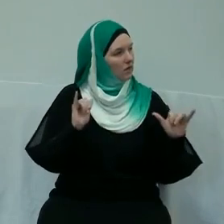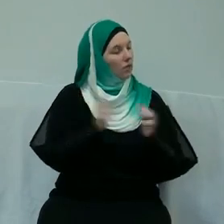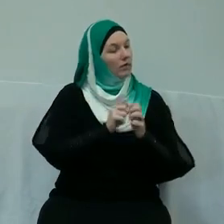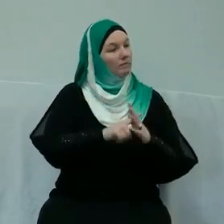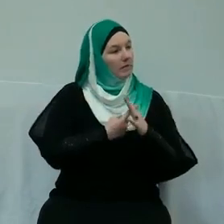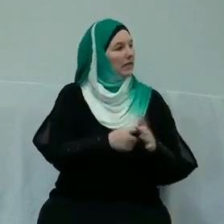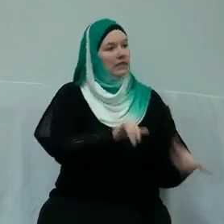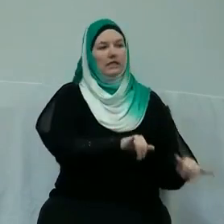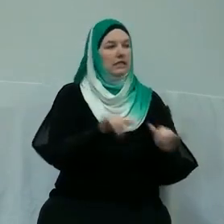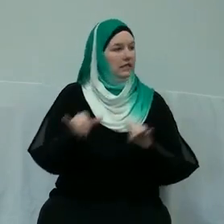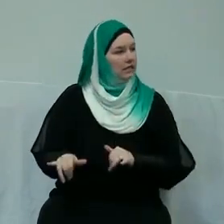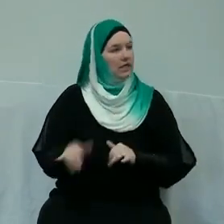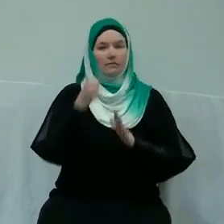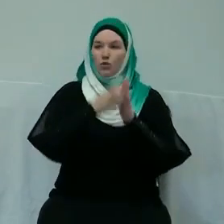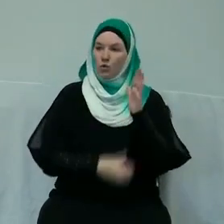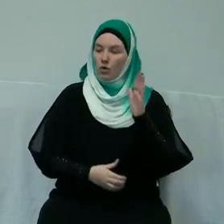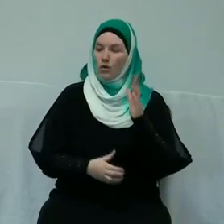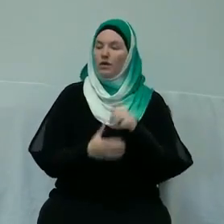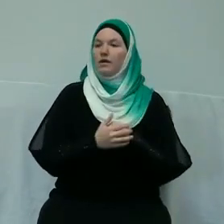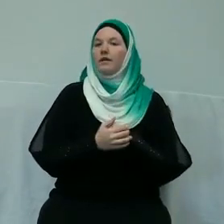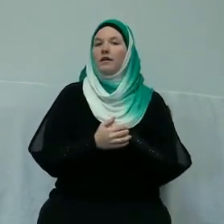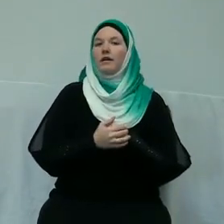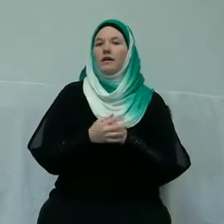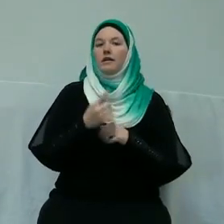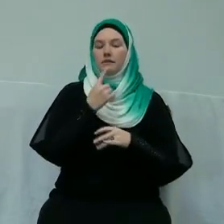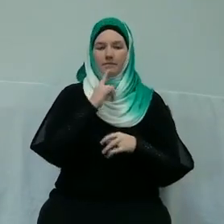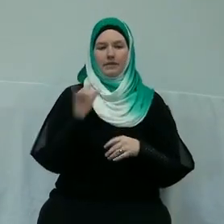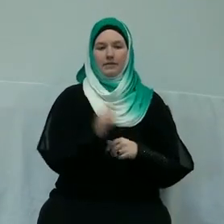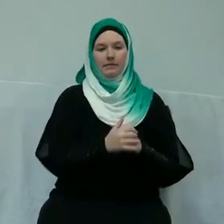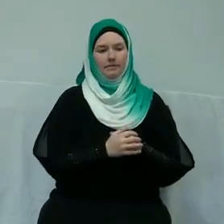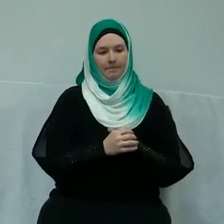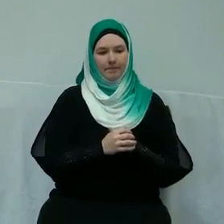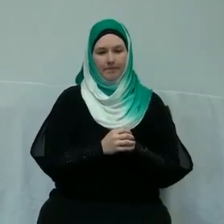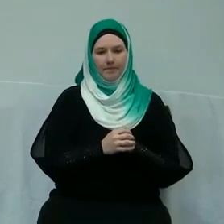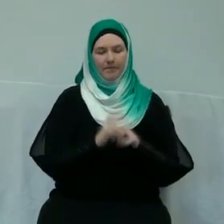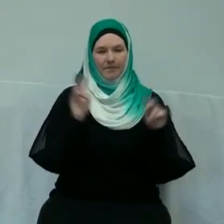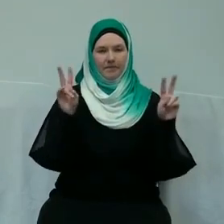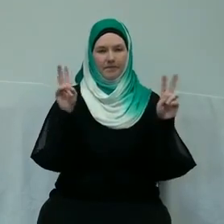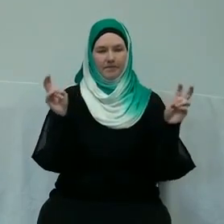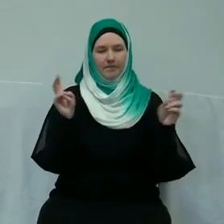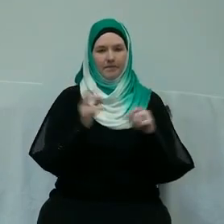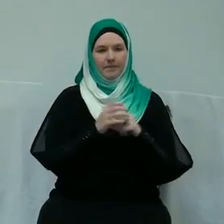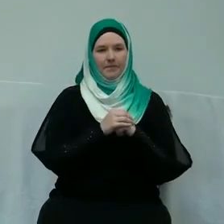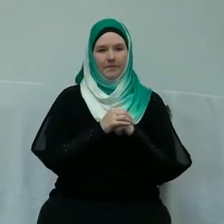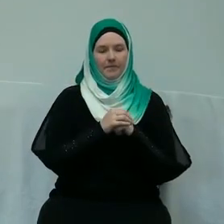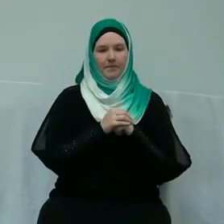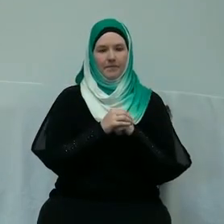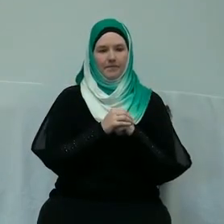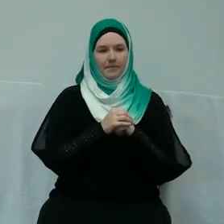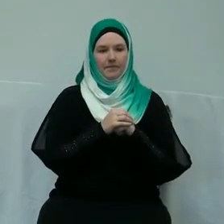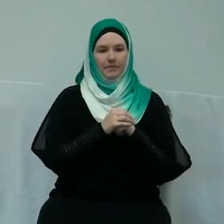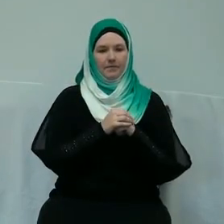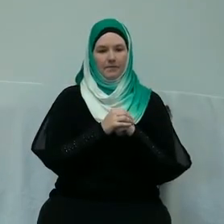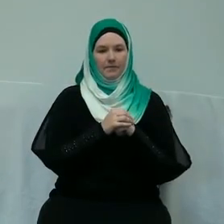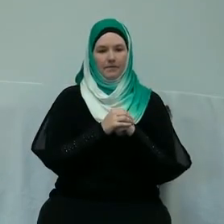the same surah, Surah Al-Ma'idah, Allah subhanahu wa ta'ala, وَلَا يَجْرِمَنَّكُمْ شَنَآنُ قَوْمٍ أَنْ صَدُّوكُمْ